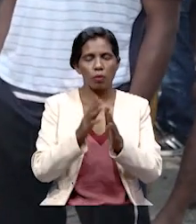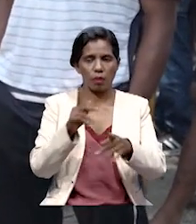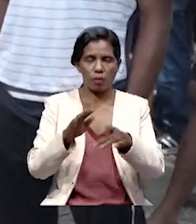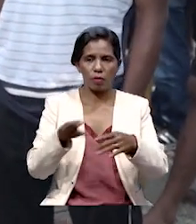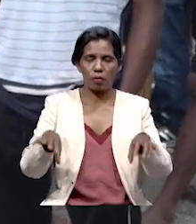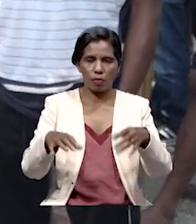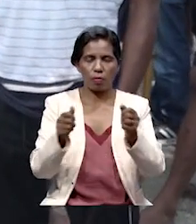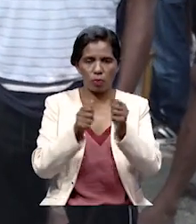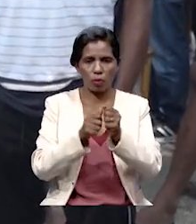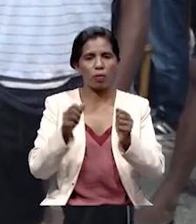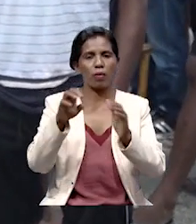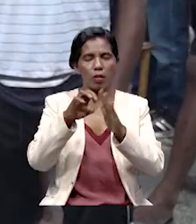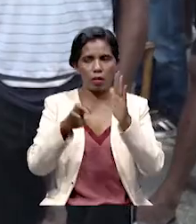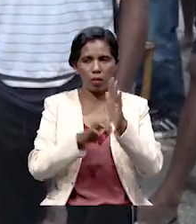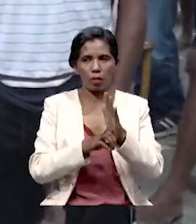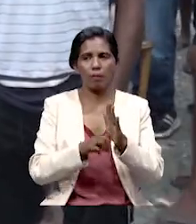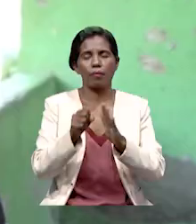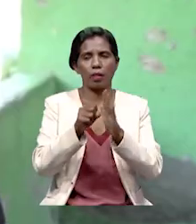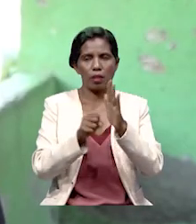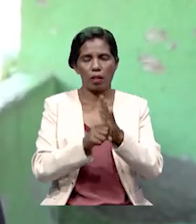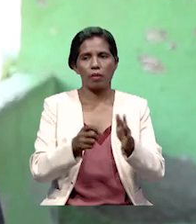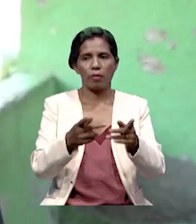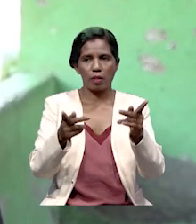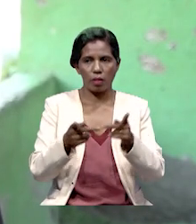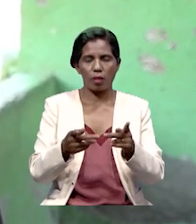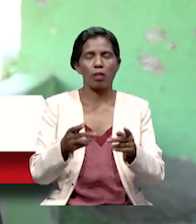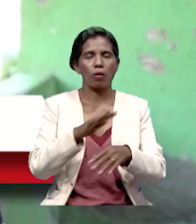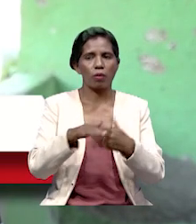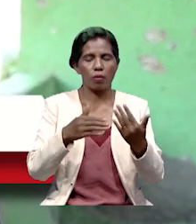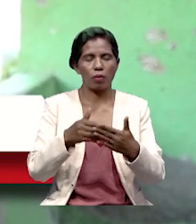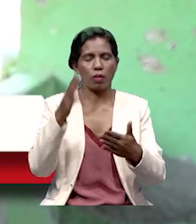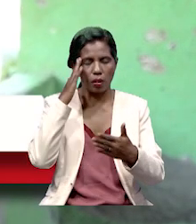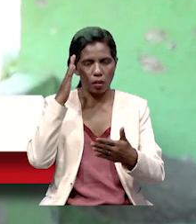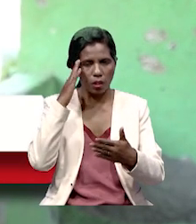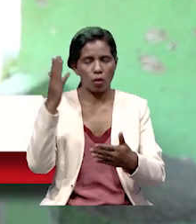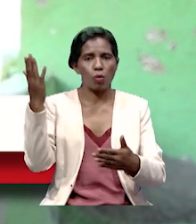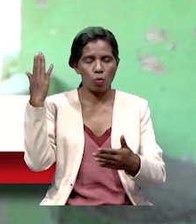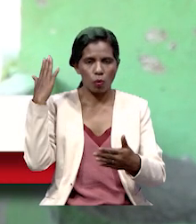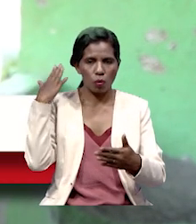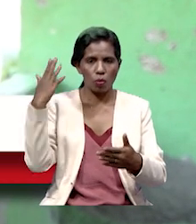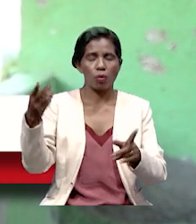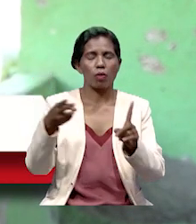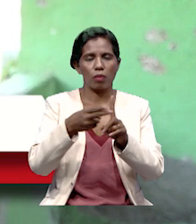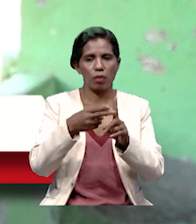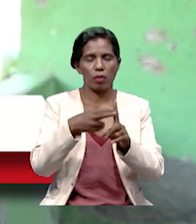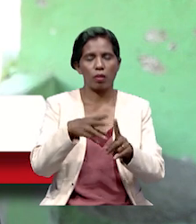ho estado. Estatuto raine hototo atene ne eis asrama 744 Becora.